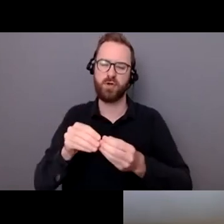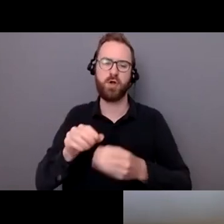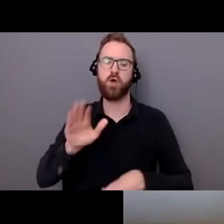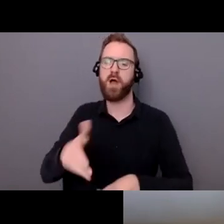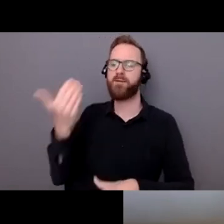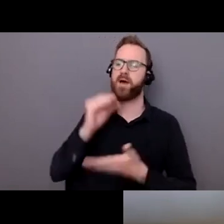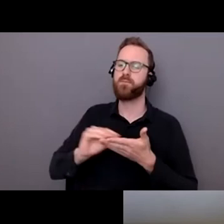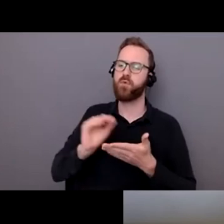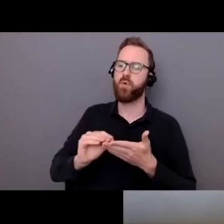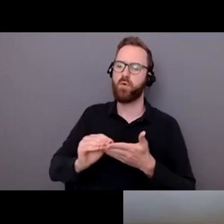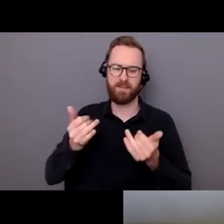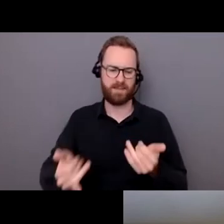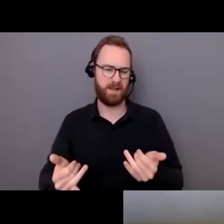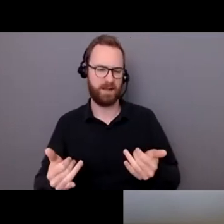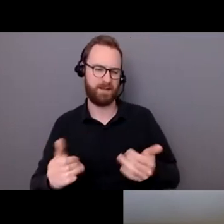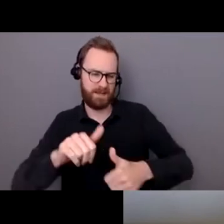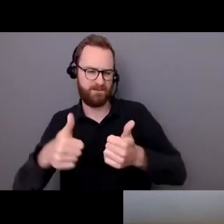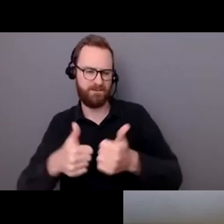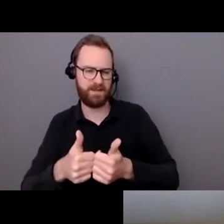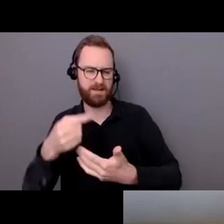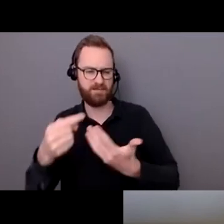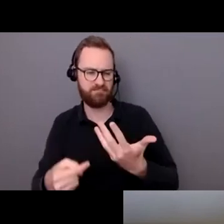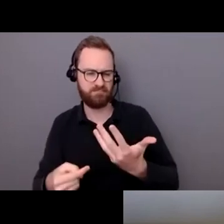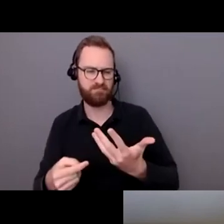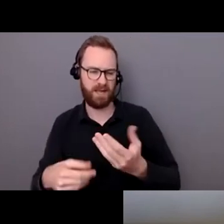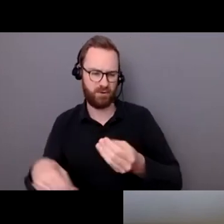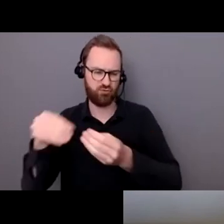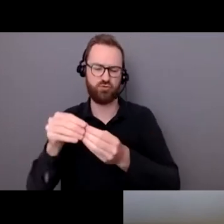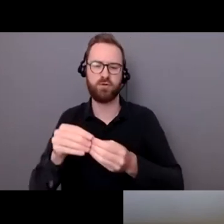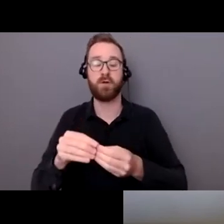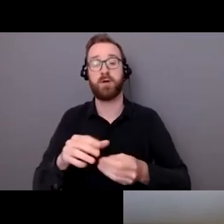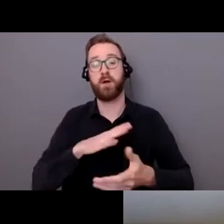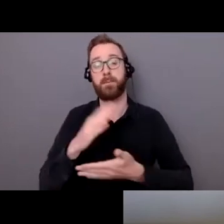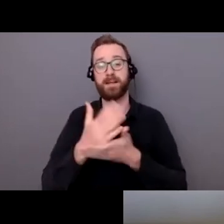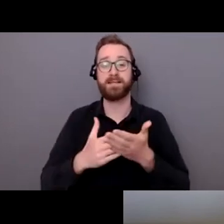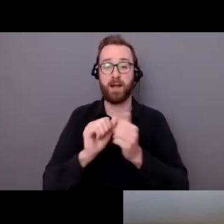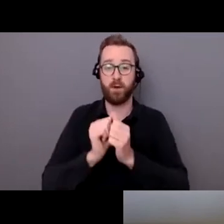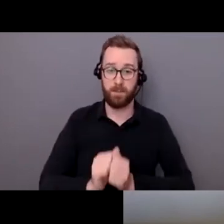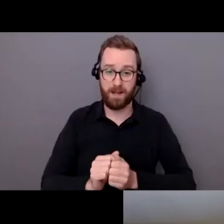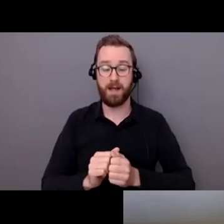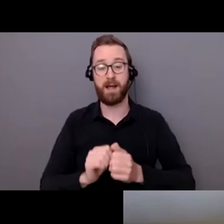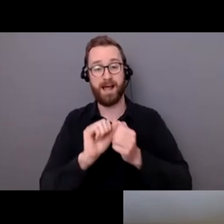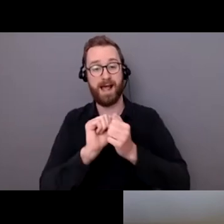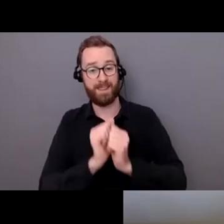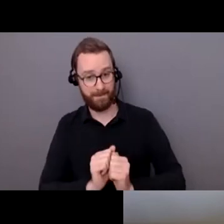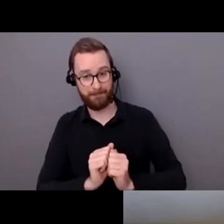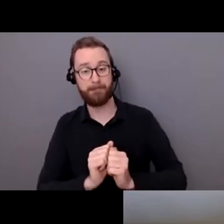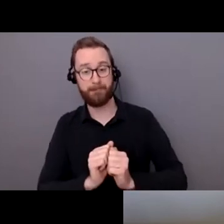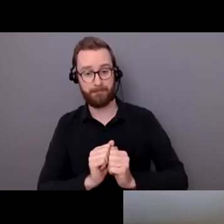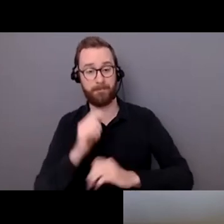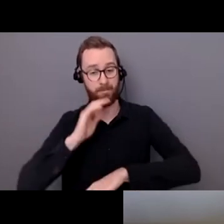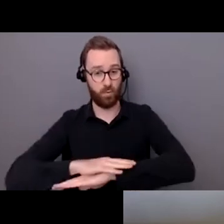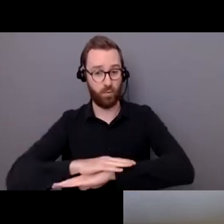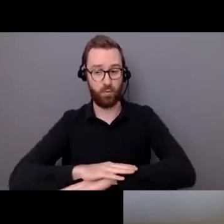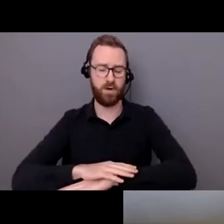travail. Et puis on pense bien sûr aux accommodements, aux adaptations, hein, Sylvain, quand on pose cette question. Qu'est-ce que tu veux nous